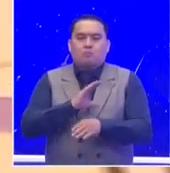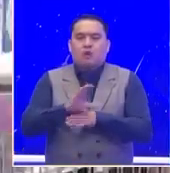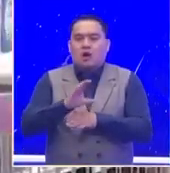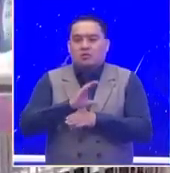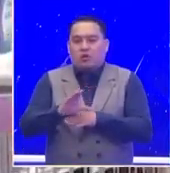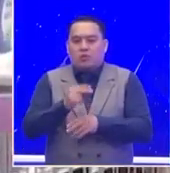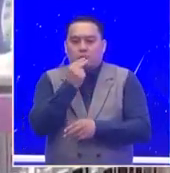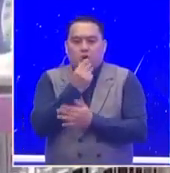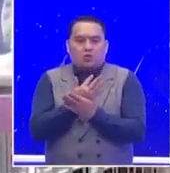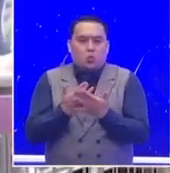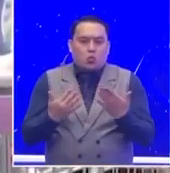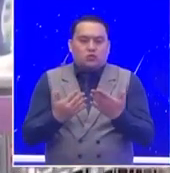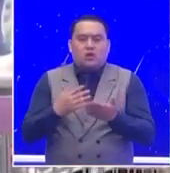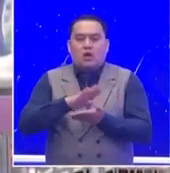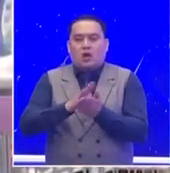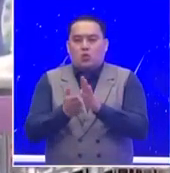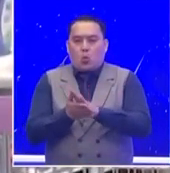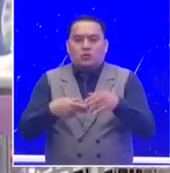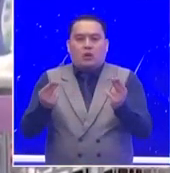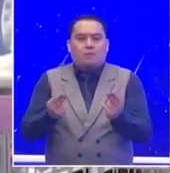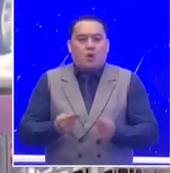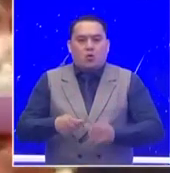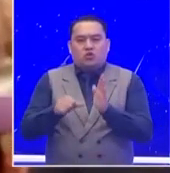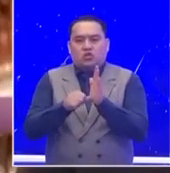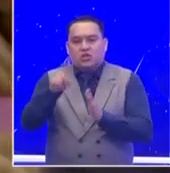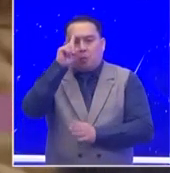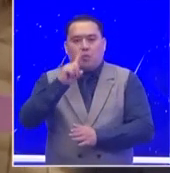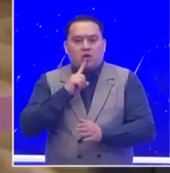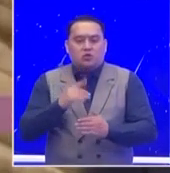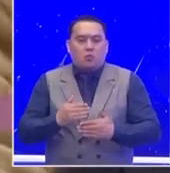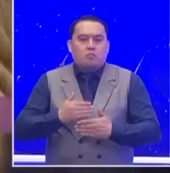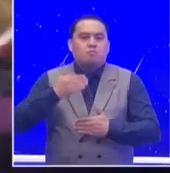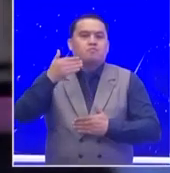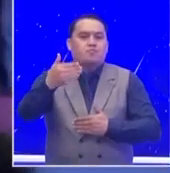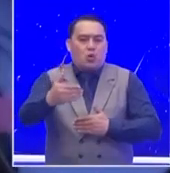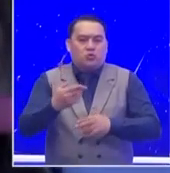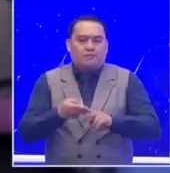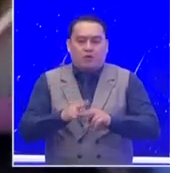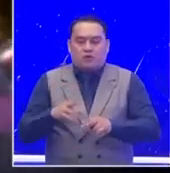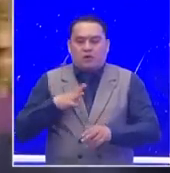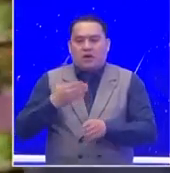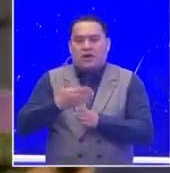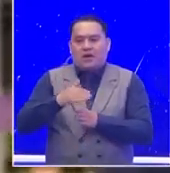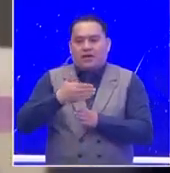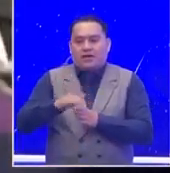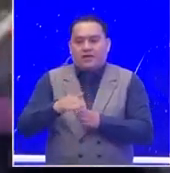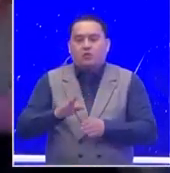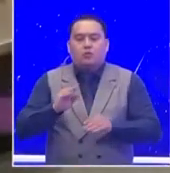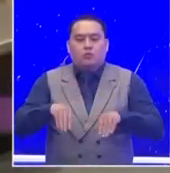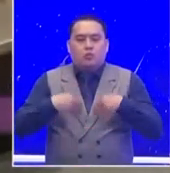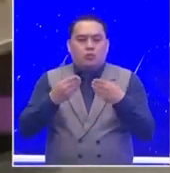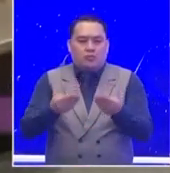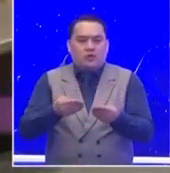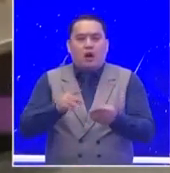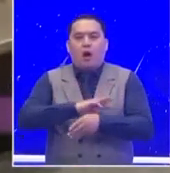закупе продуктов государства заключит как минимум на полгода вперед и обеспечит их льготным кредитованием. В свою очередь, аграрии